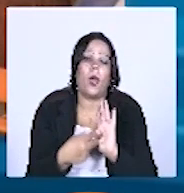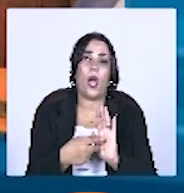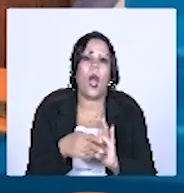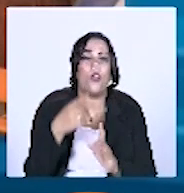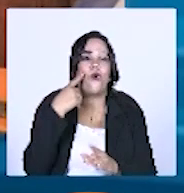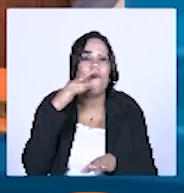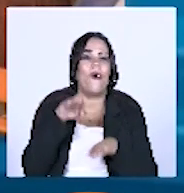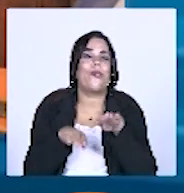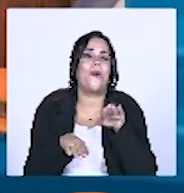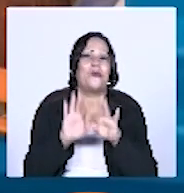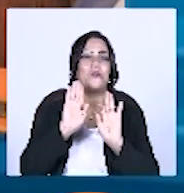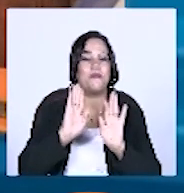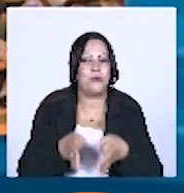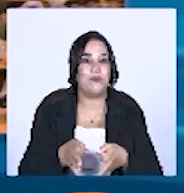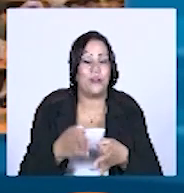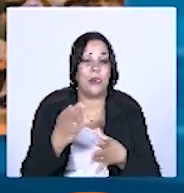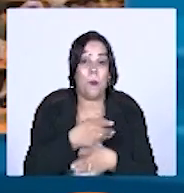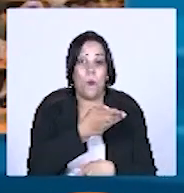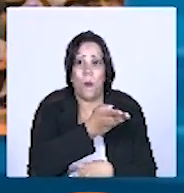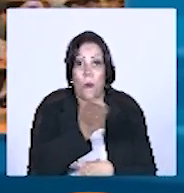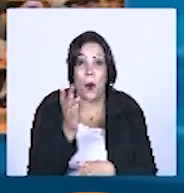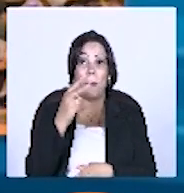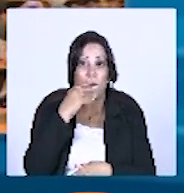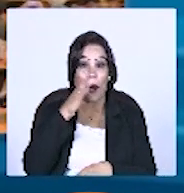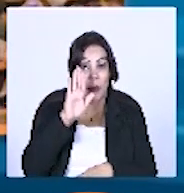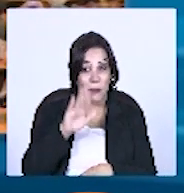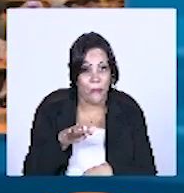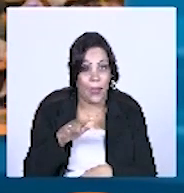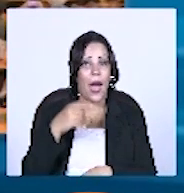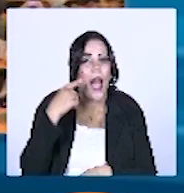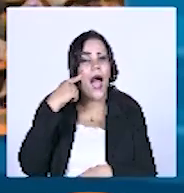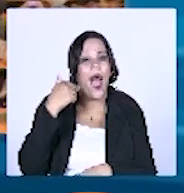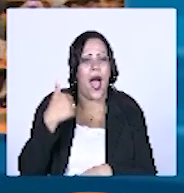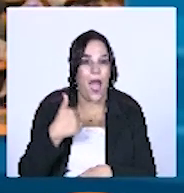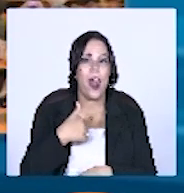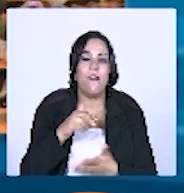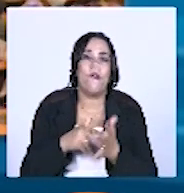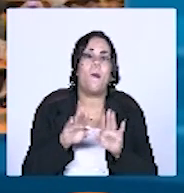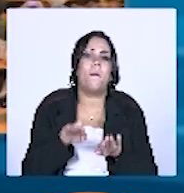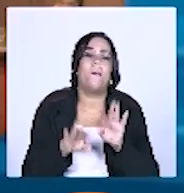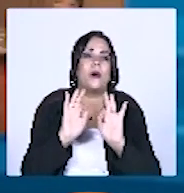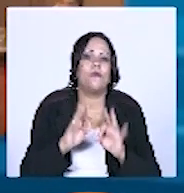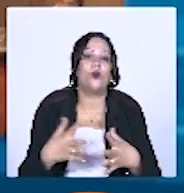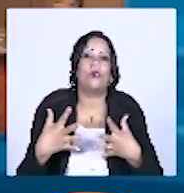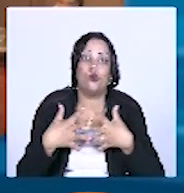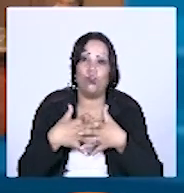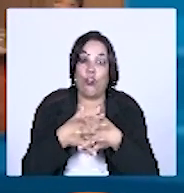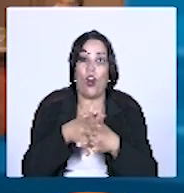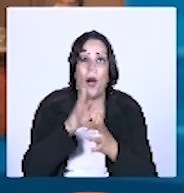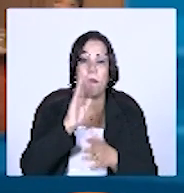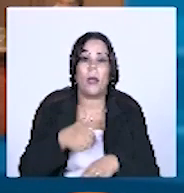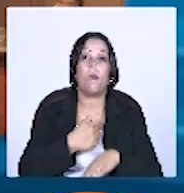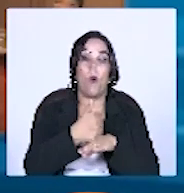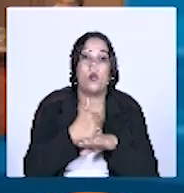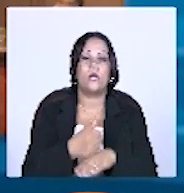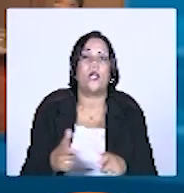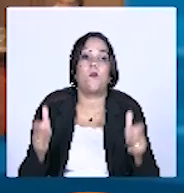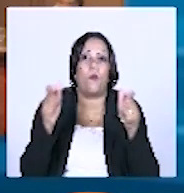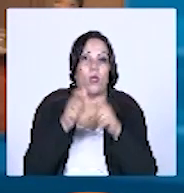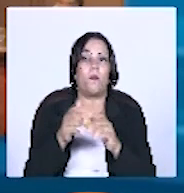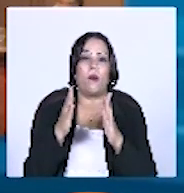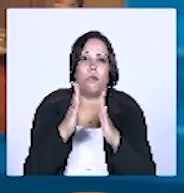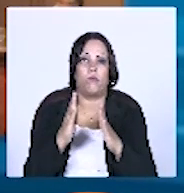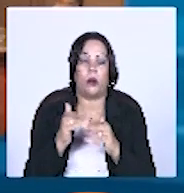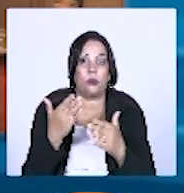طالما الناس كلها بتقول رايها نستطيع ان احنا نصل في النهايه لنقطه توازن الشراكه بين مؤسسات المجتمع المدني او